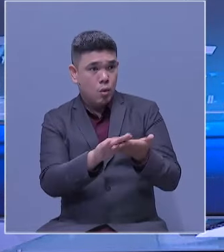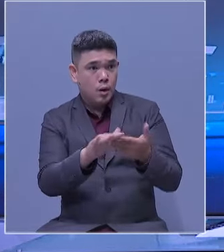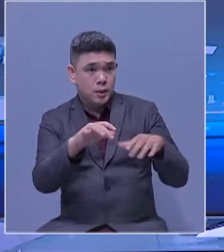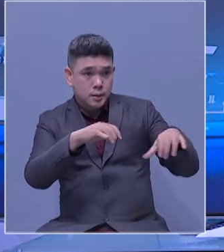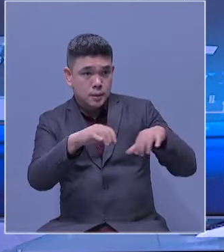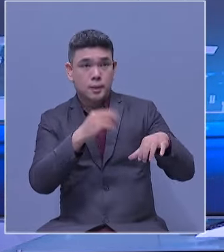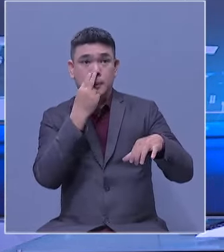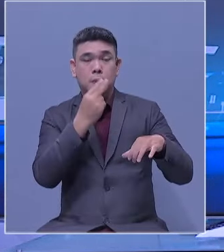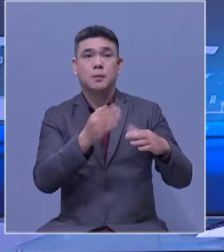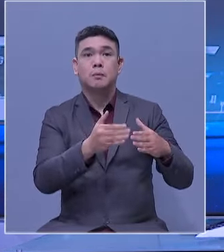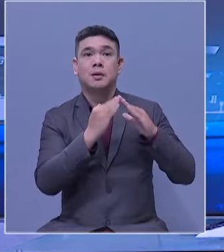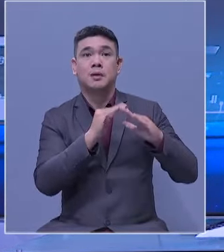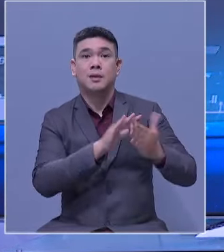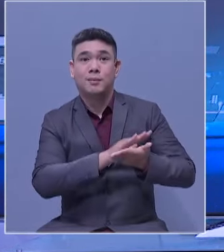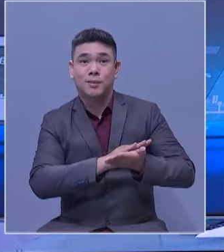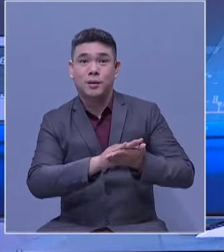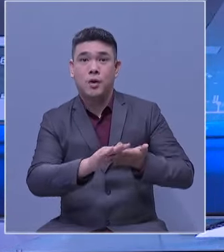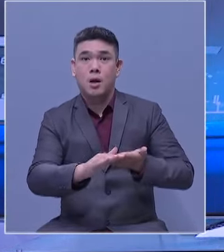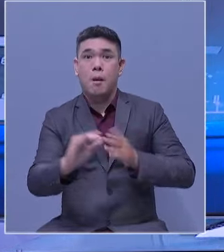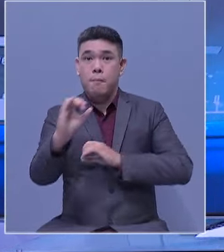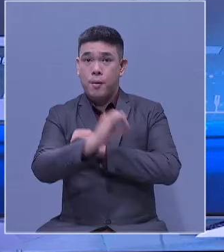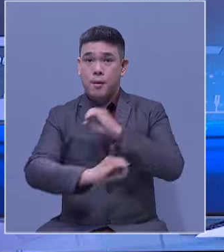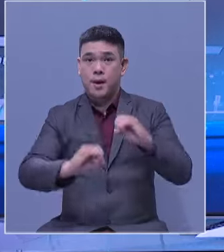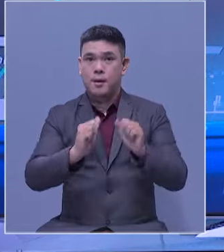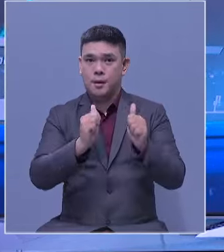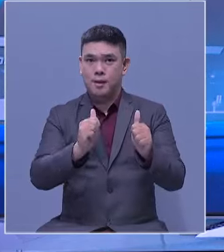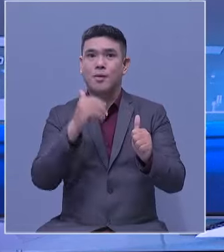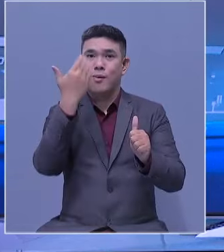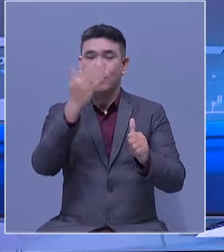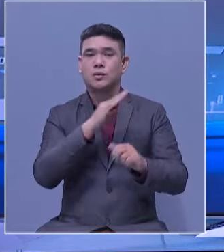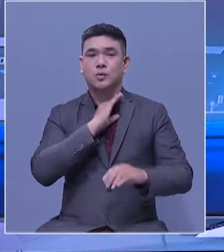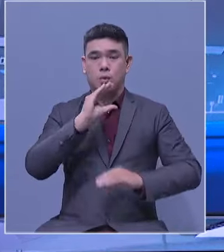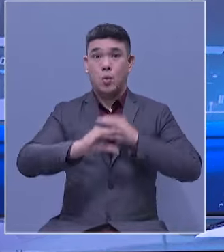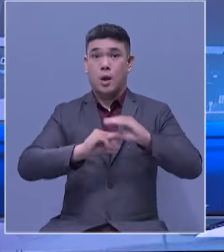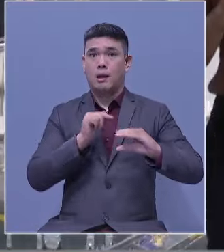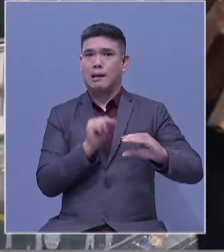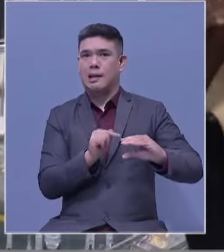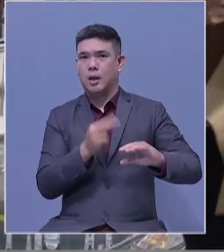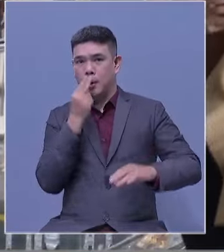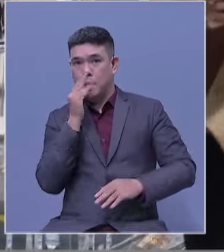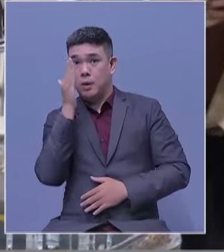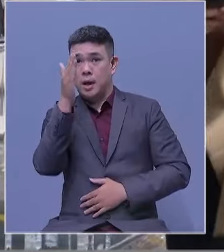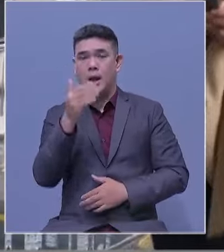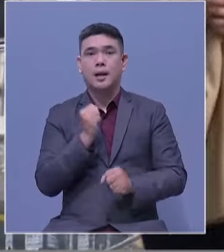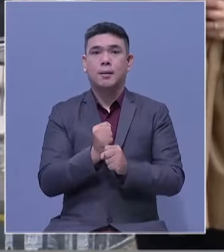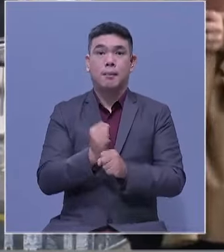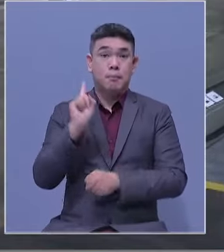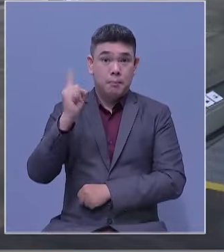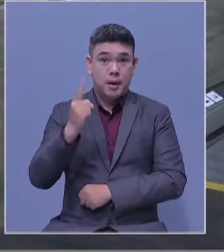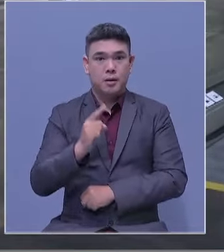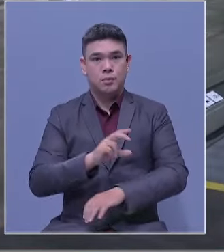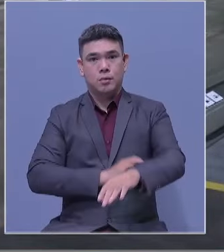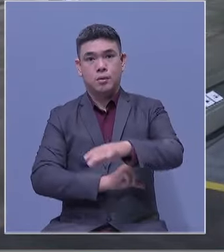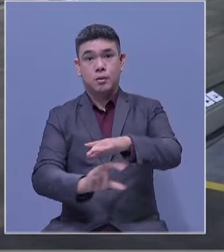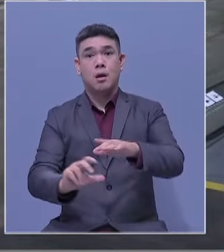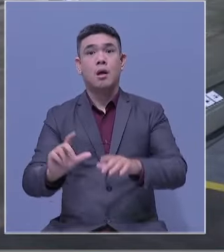คะบอกว่าก่อนหน้านี้เนี่ยจะต้องเช็คเรื่องของความปลอดภัยก่อนและนอกจากโครงการตรงนี้เดี๋ยวเล็งทำเพิ่มบริเวณสถานีรถไฟฟ้า